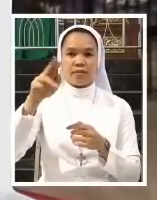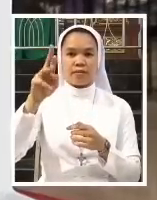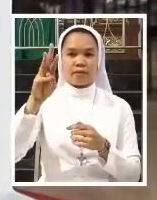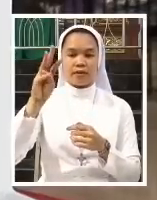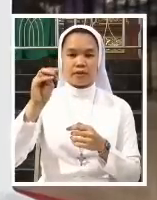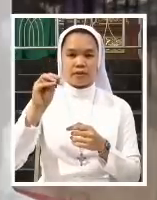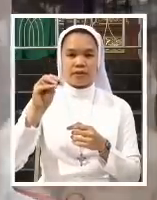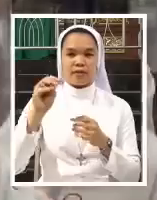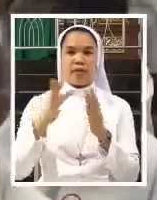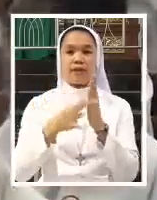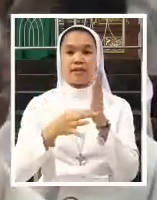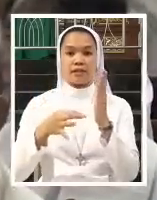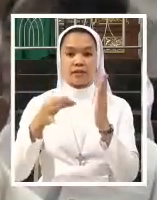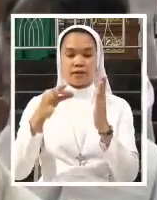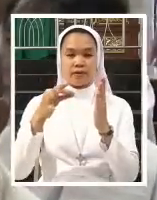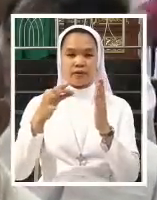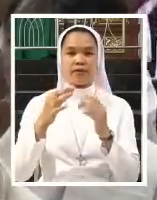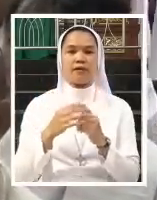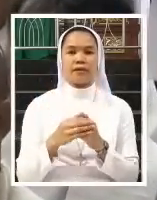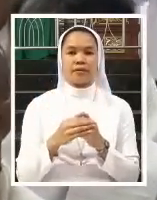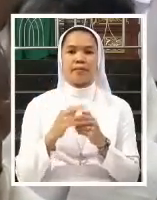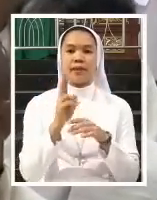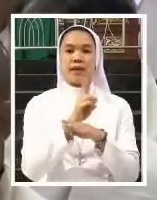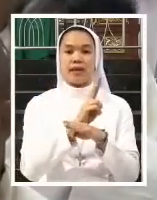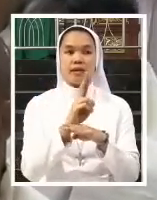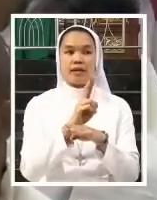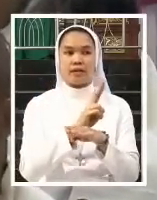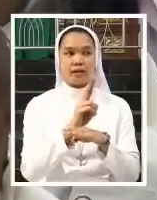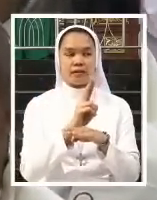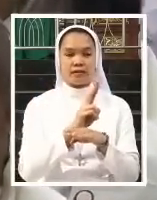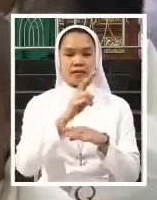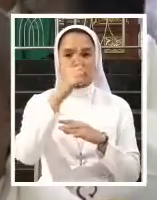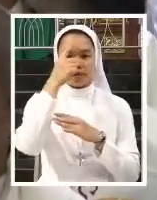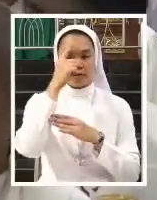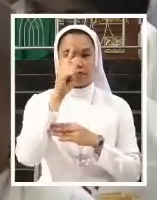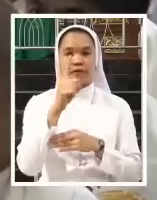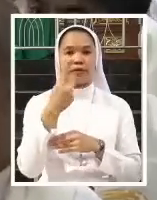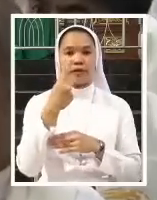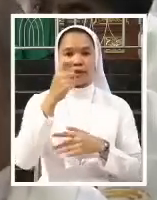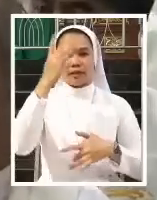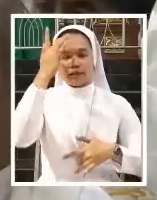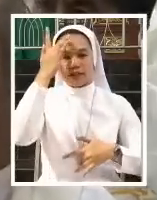An oleo infirmorum ginagamit para sa may helang.